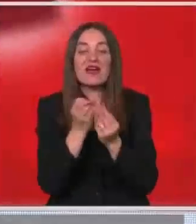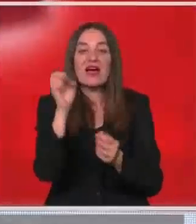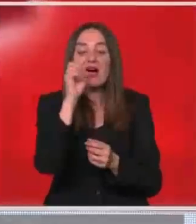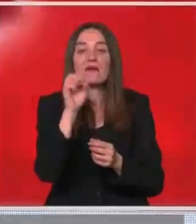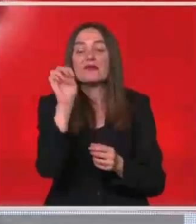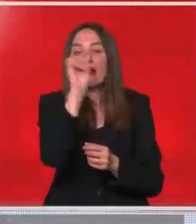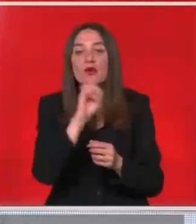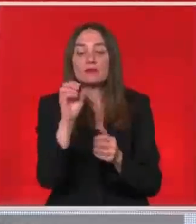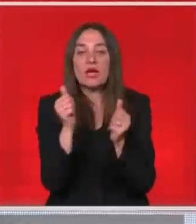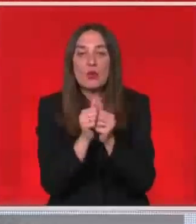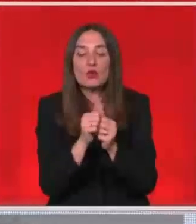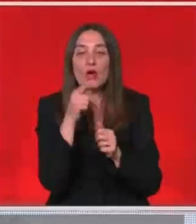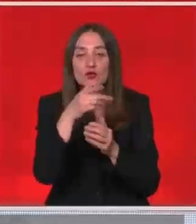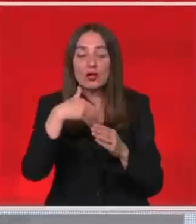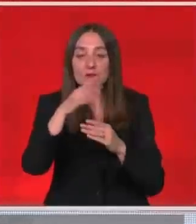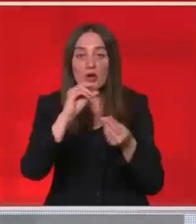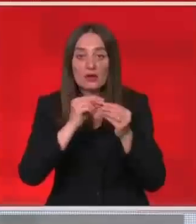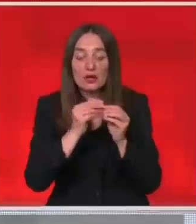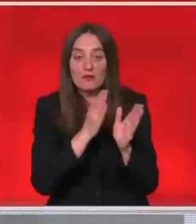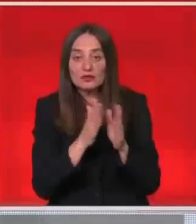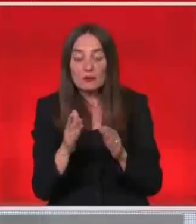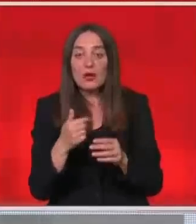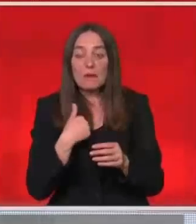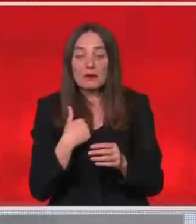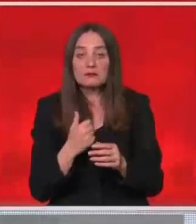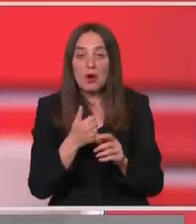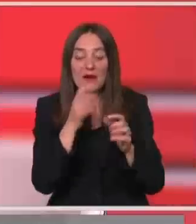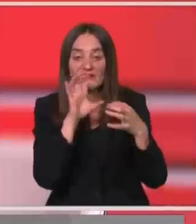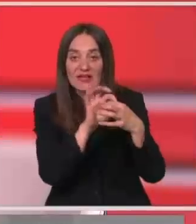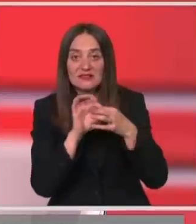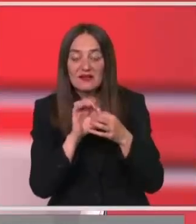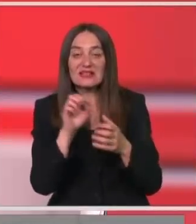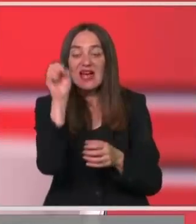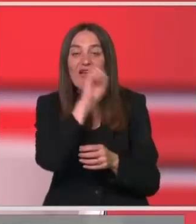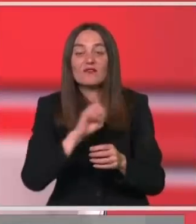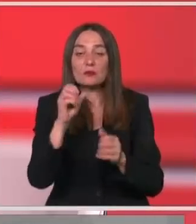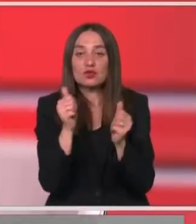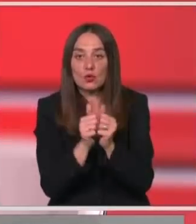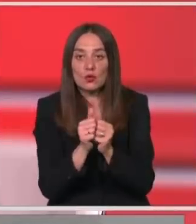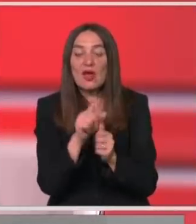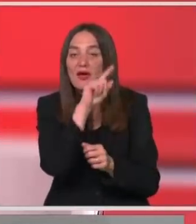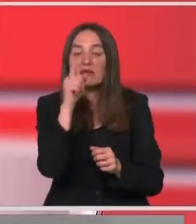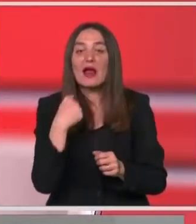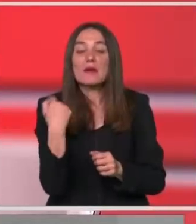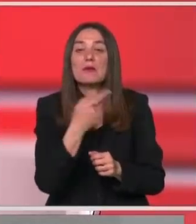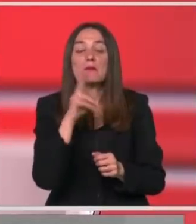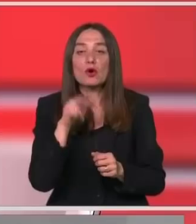unija, pošto smo u tom spoljno-trgovinskom toku dominantno vezani sa Evropskom unijom.